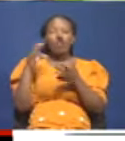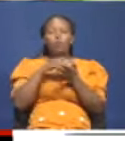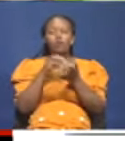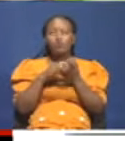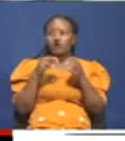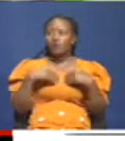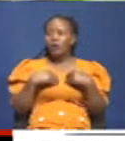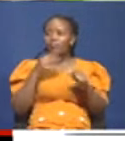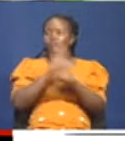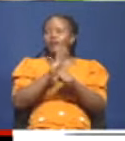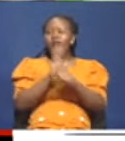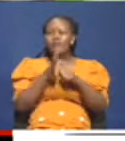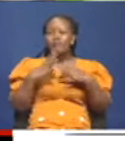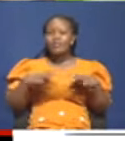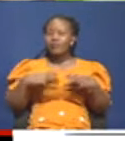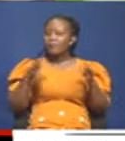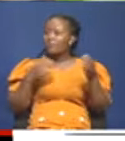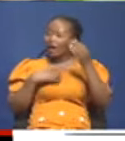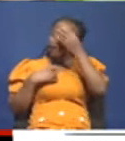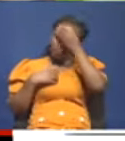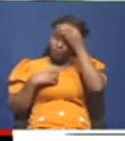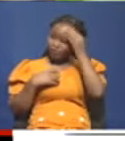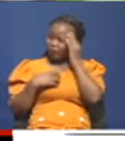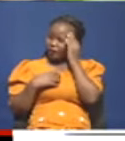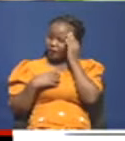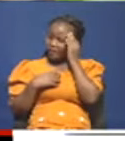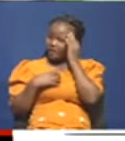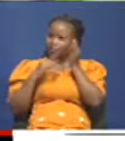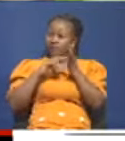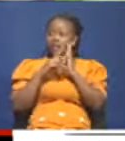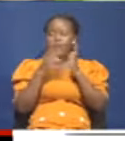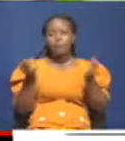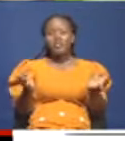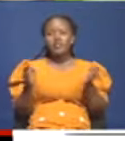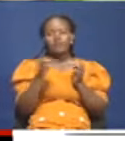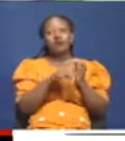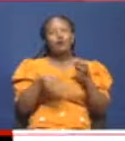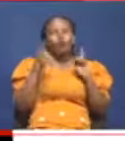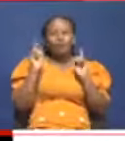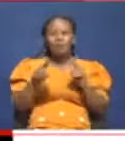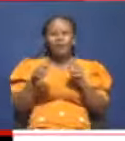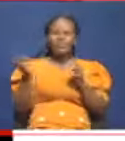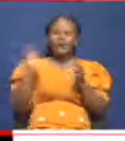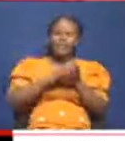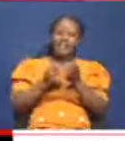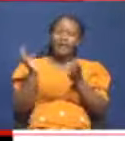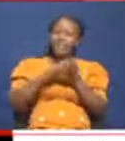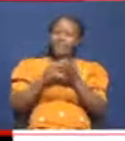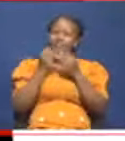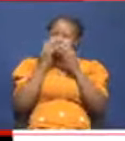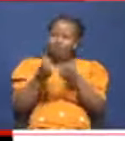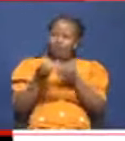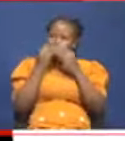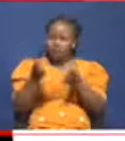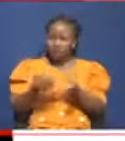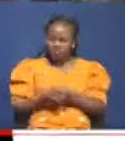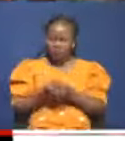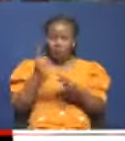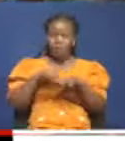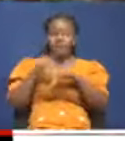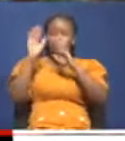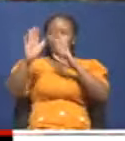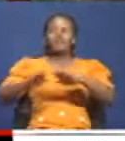many people have not gotten back to that rhythm. So we have to remind them again and again. Na huku kampeni za uchaguzi